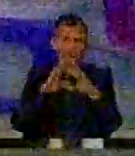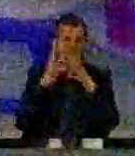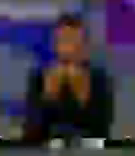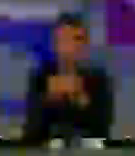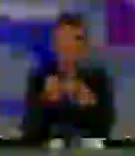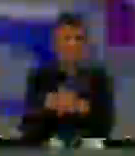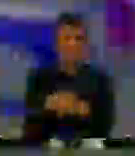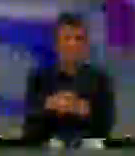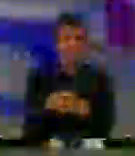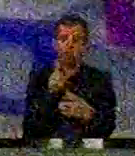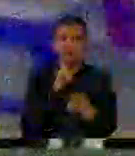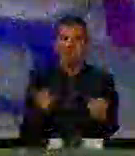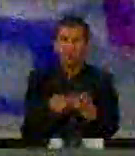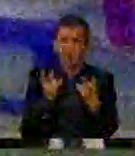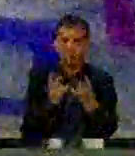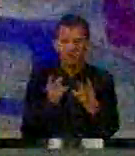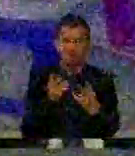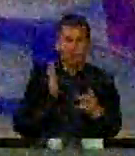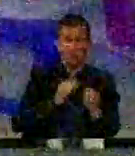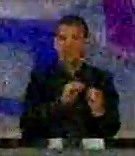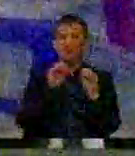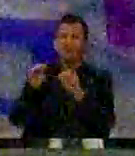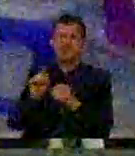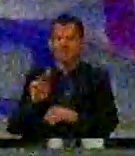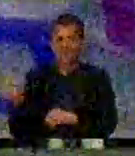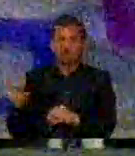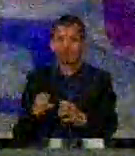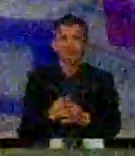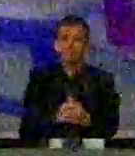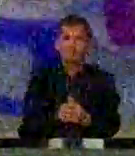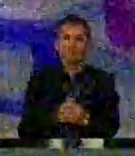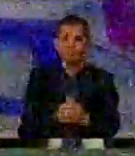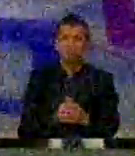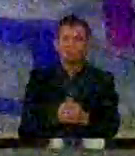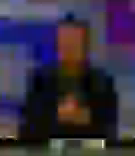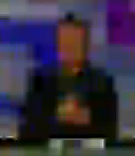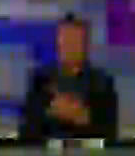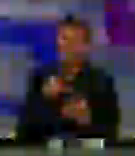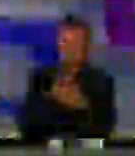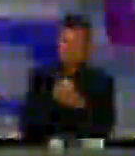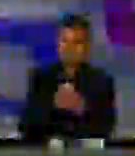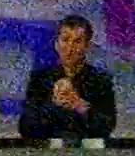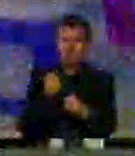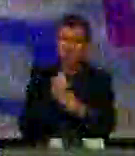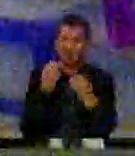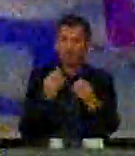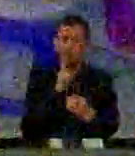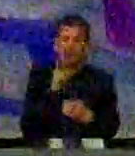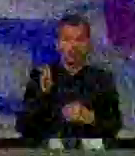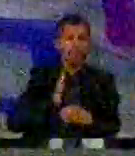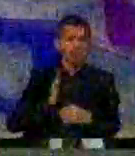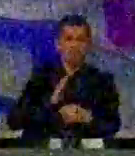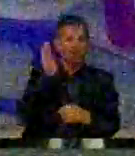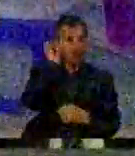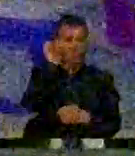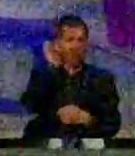komunitet që nuk ishte e lehtë pra prej dikasterit kulturës. Unë e përgëzoj për punën e mirë, por nuk dyshoj që ministri i kulturës mundet